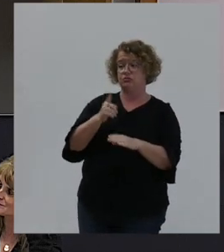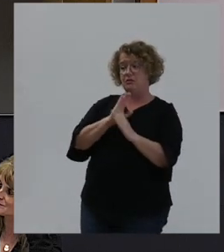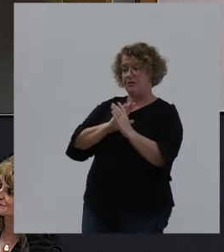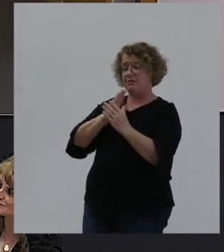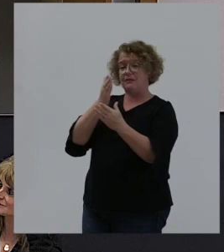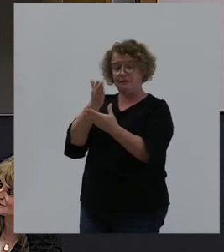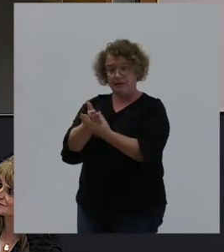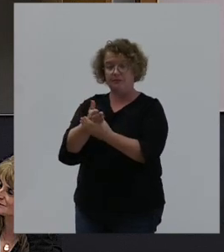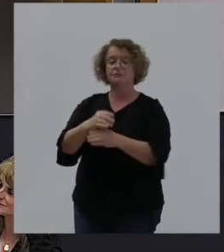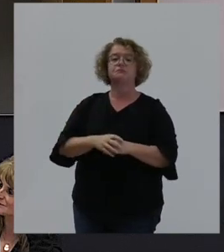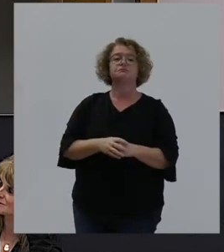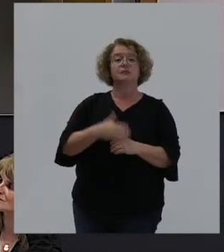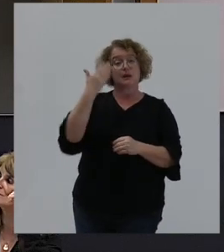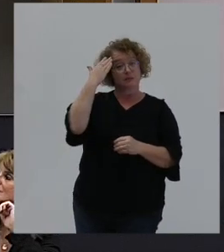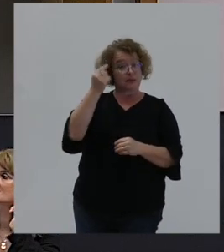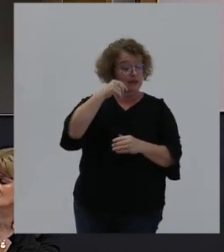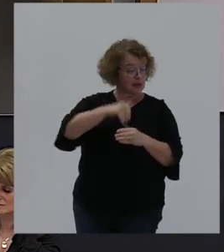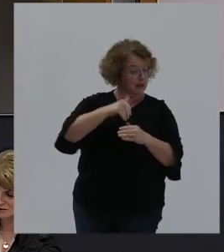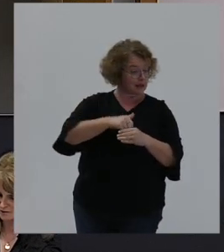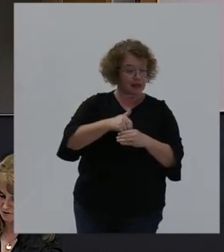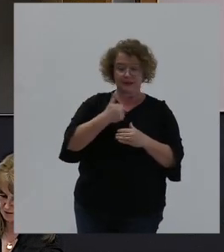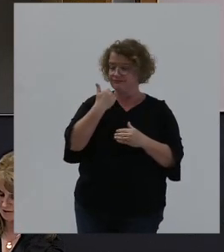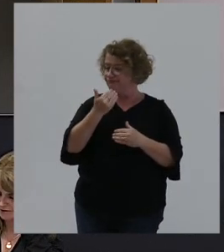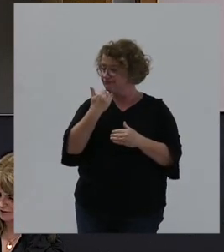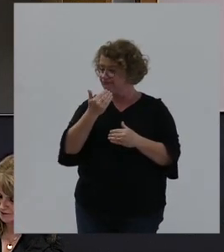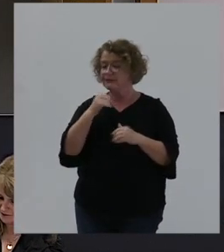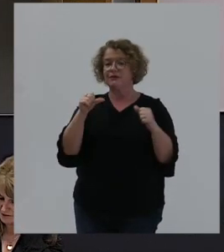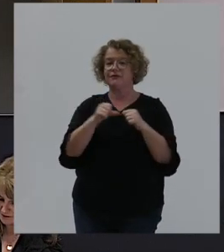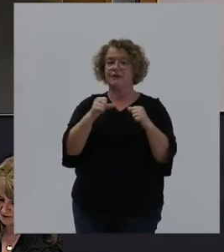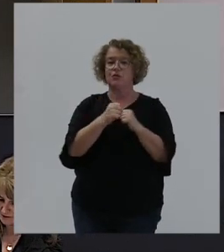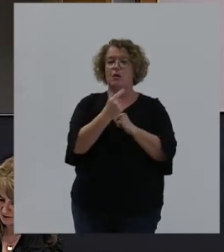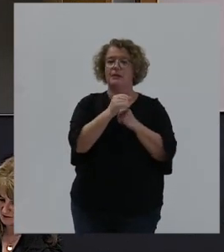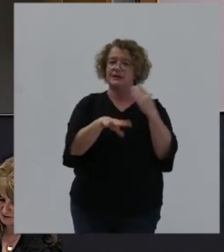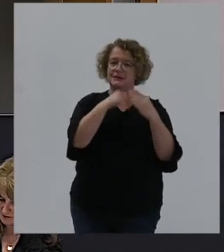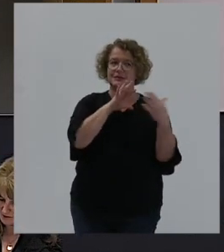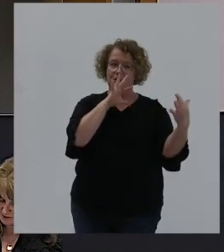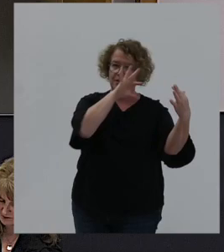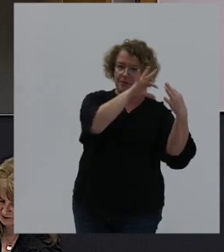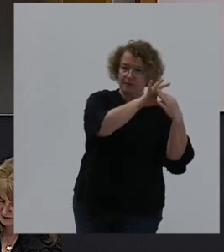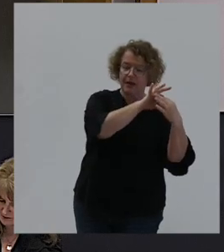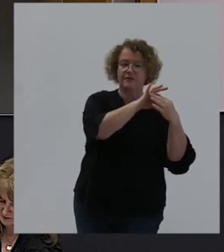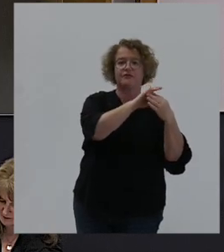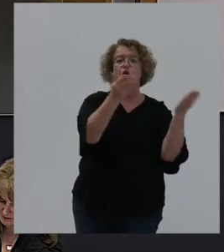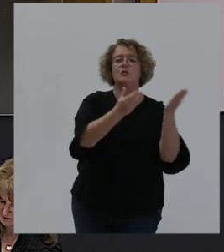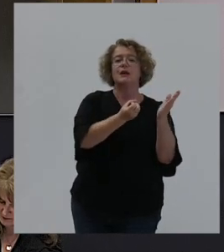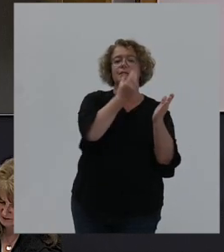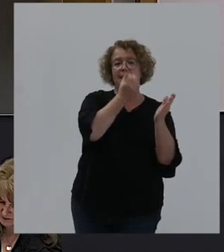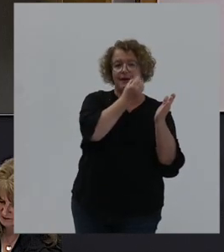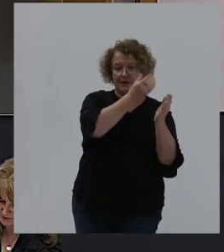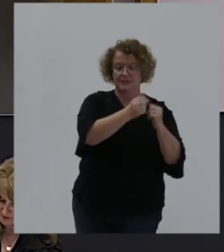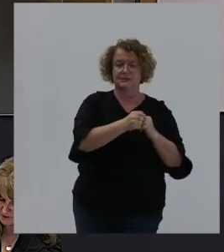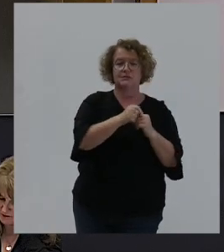sujet-là. Et lorsqu'on n'a pas les moyens en interne, nous conventionnons avec des partenaires extérieurs, Charles Perrins,